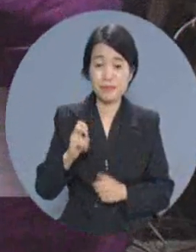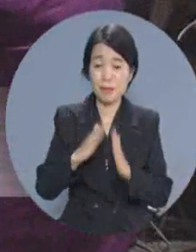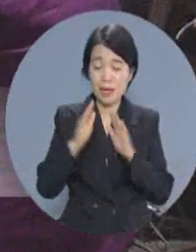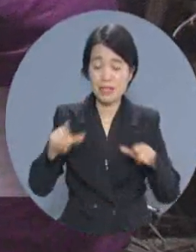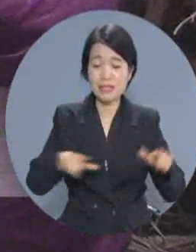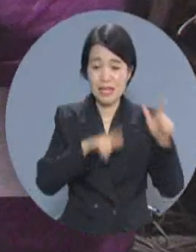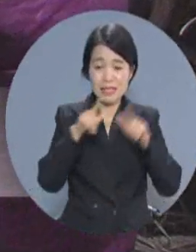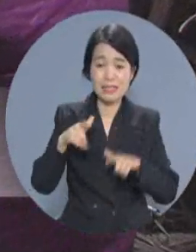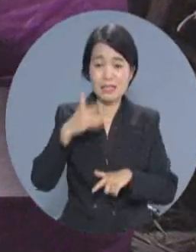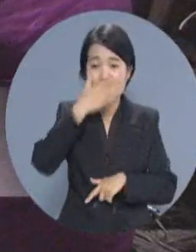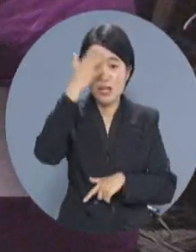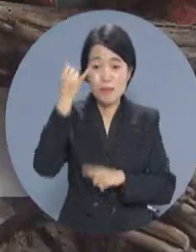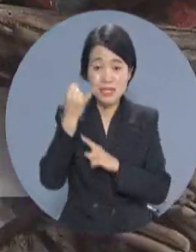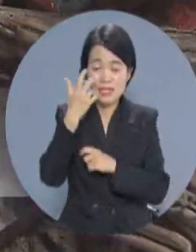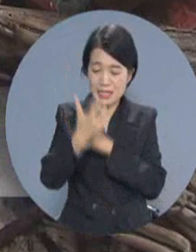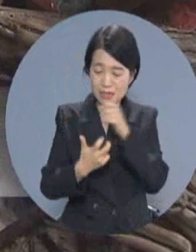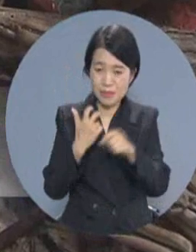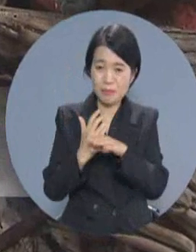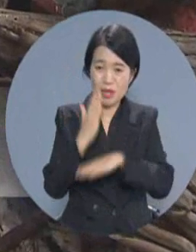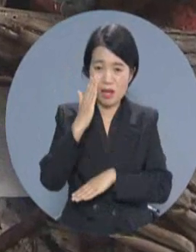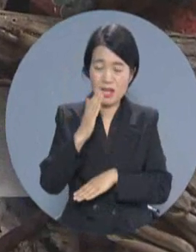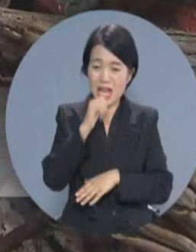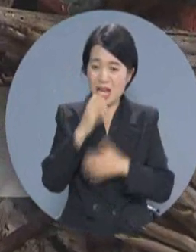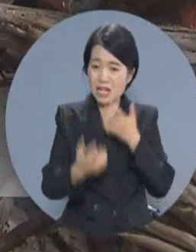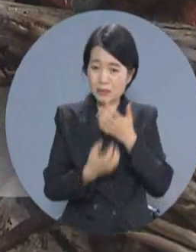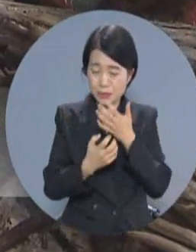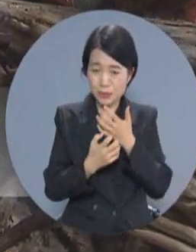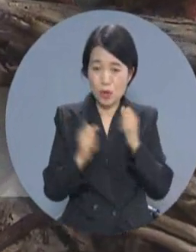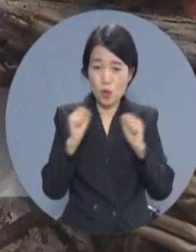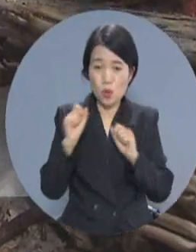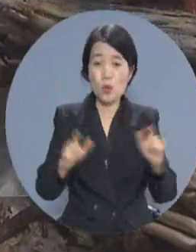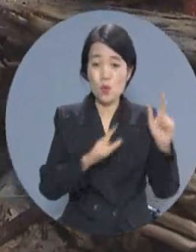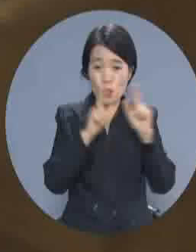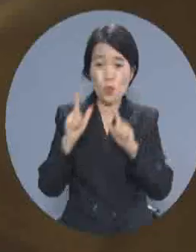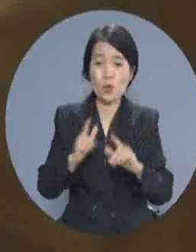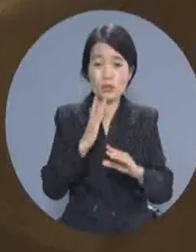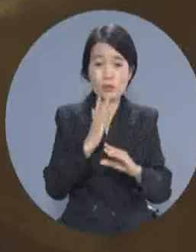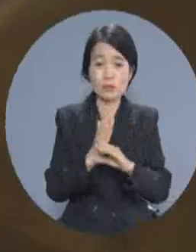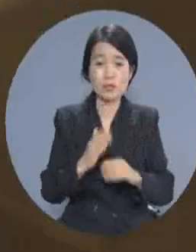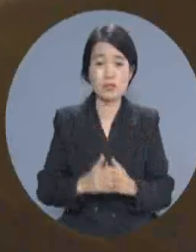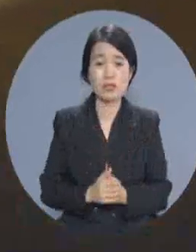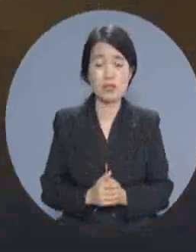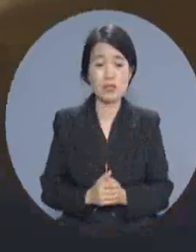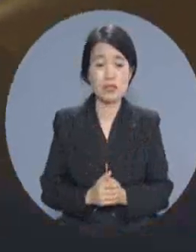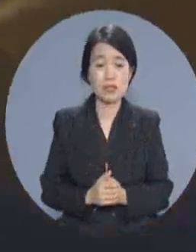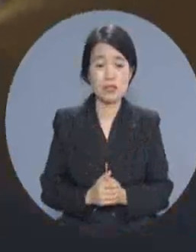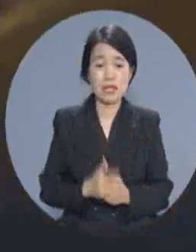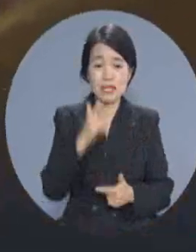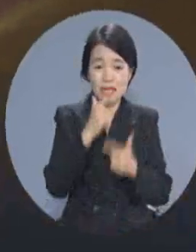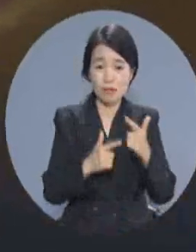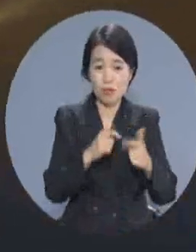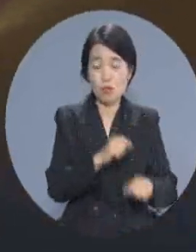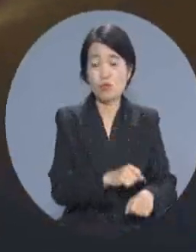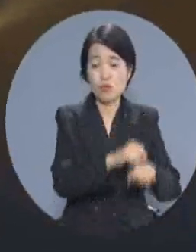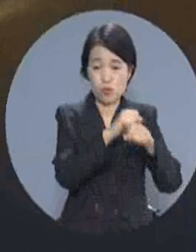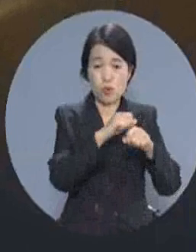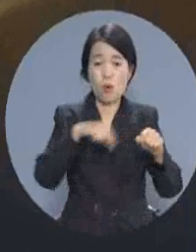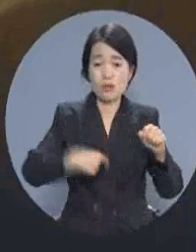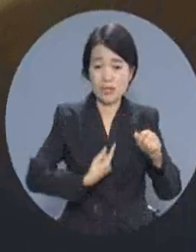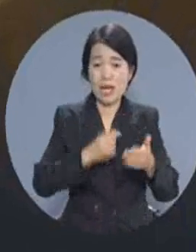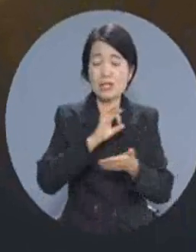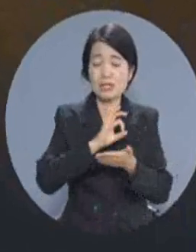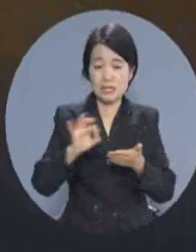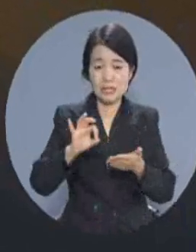할머니는 70년 넘게 아궁이 불을 떼면서 추운 겨울을 났습니다. 나 이제 우리 아들 와서 여기 떼놓고 그래도